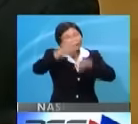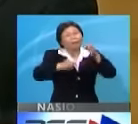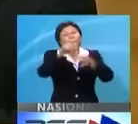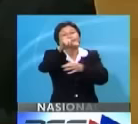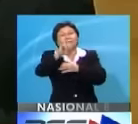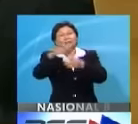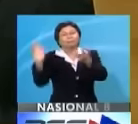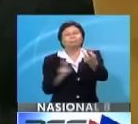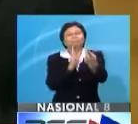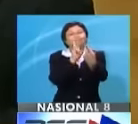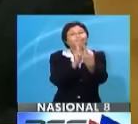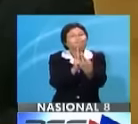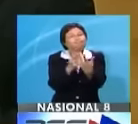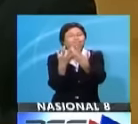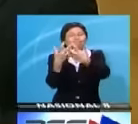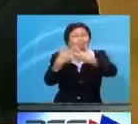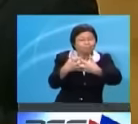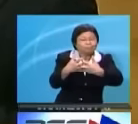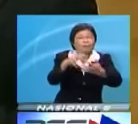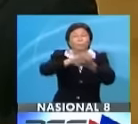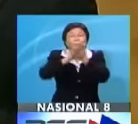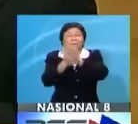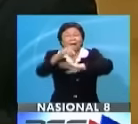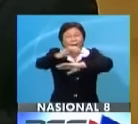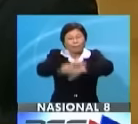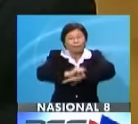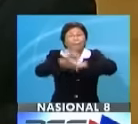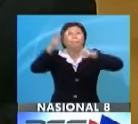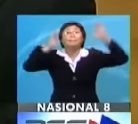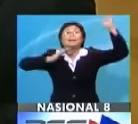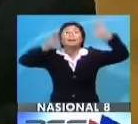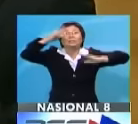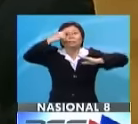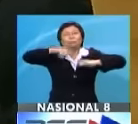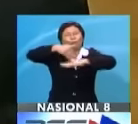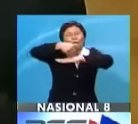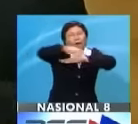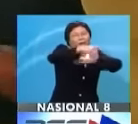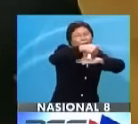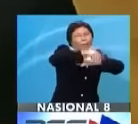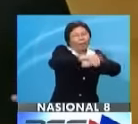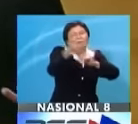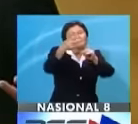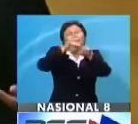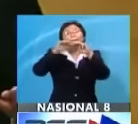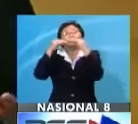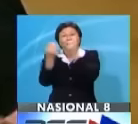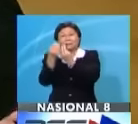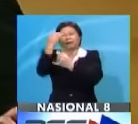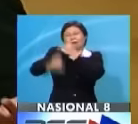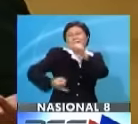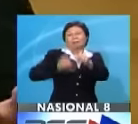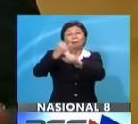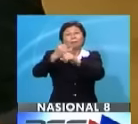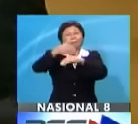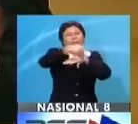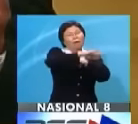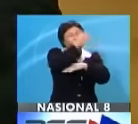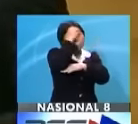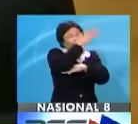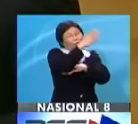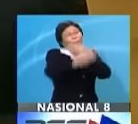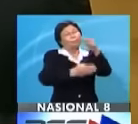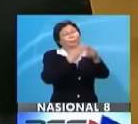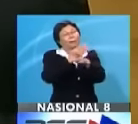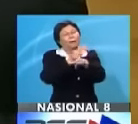disesuaikan, apakah menjadi satu amalan negara kita untuk menghantar signal kepada masyarakat antarabangsa berniaga